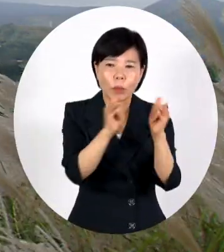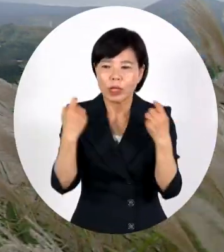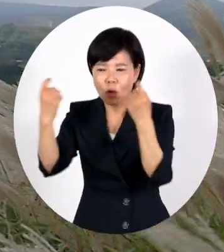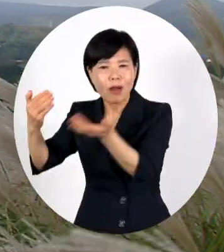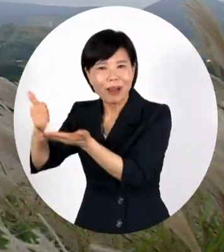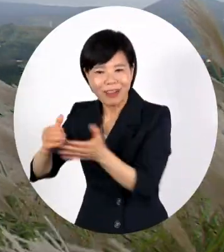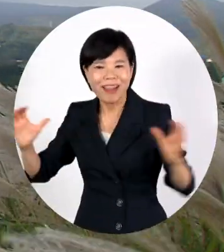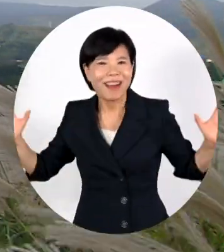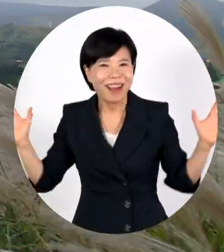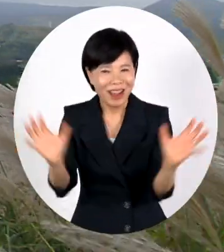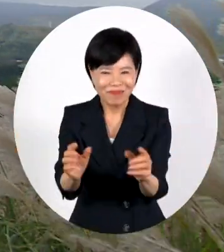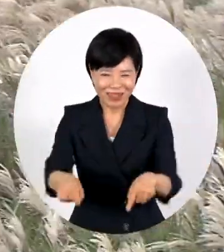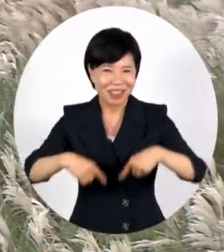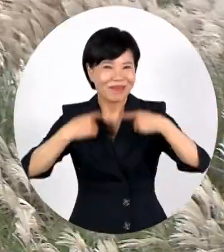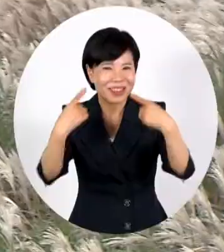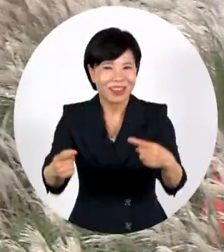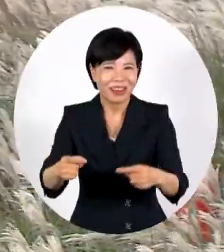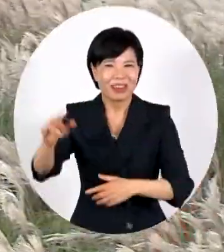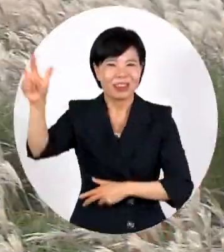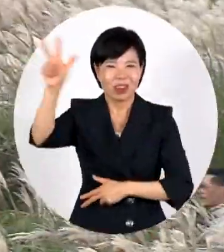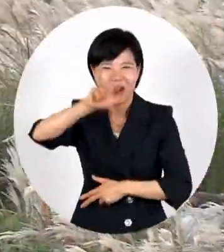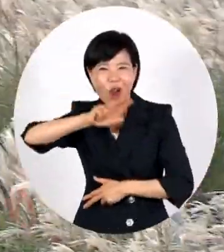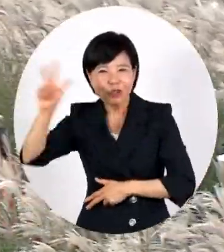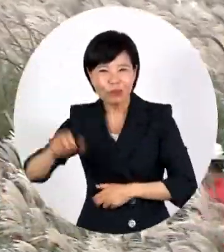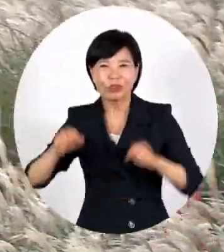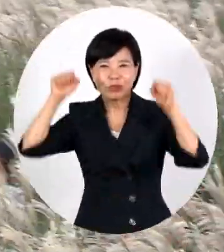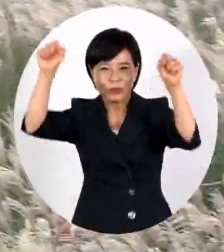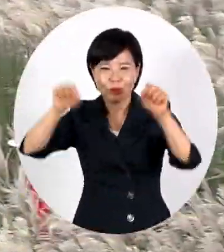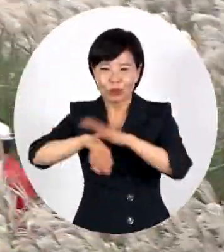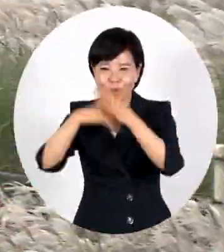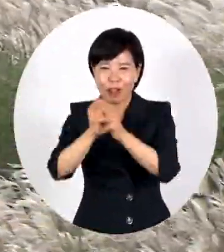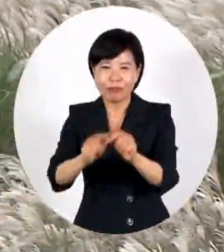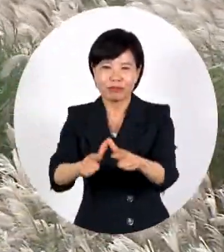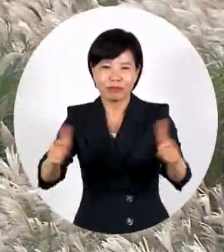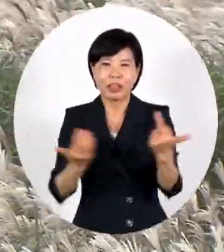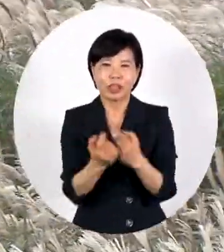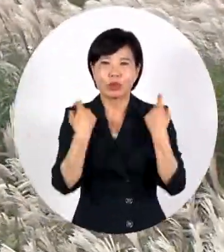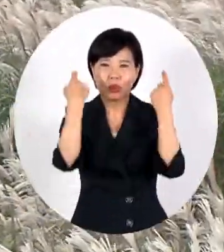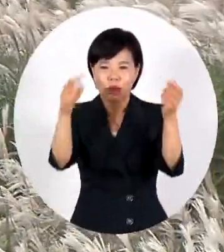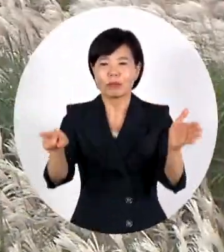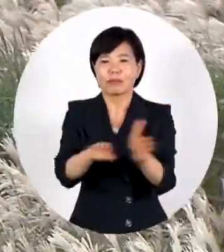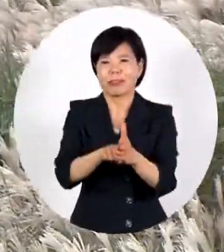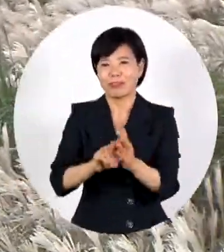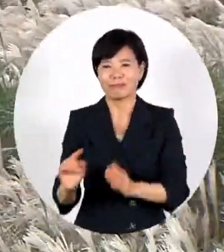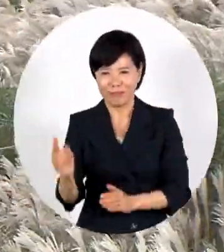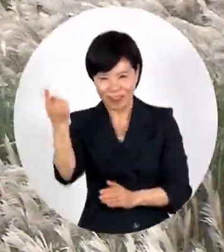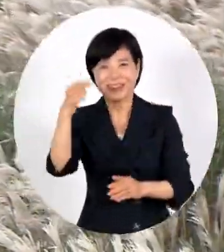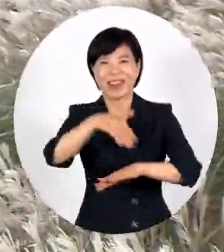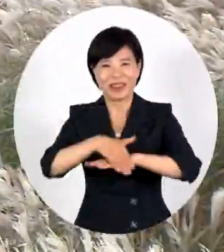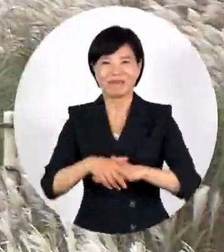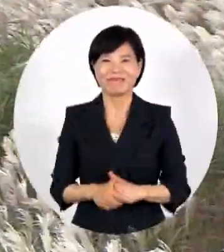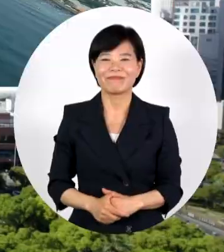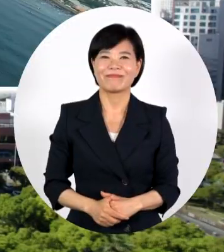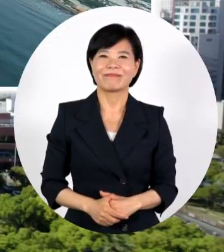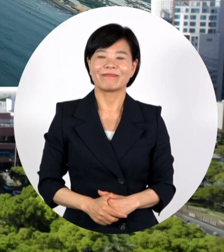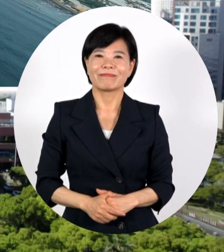도민과 관광객이 함께 참여하는 전국민 운동으로 확산시켜 제주 여행의 신뢰를 높여나갈